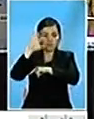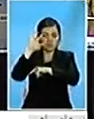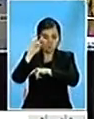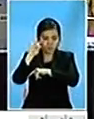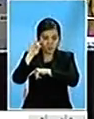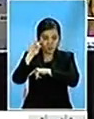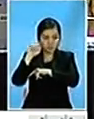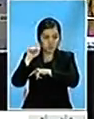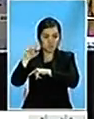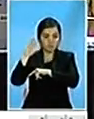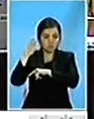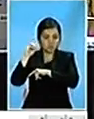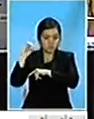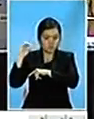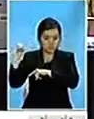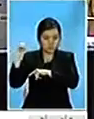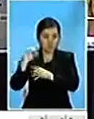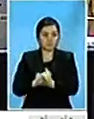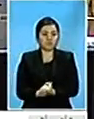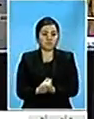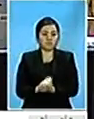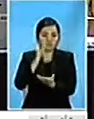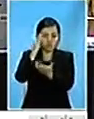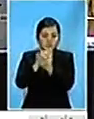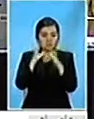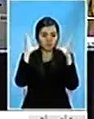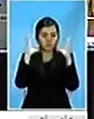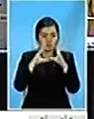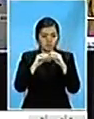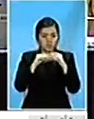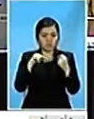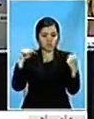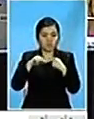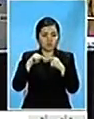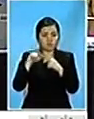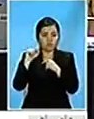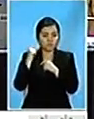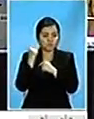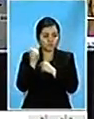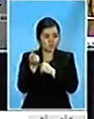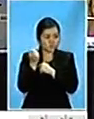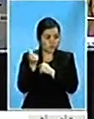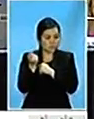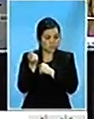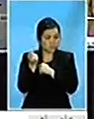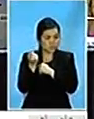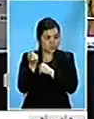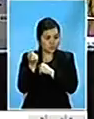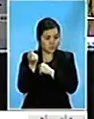จายเสียงแห่งประเทศไทยจะงดการถ่ายทอดการประชุมชั่วคราวเพื่อดำเนินการถ่ายทอดสดรายงานผลการ